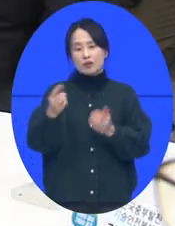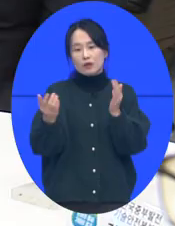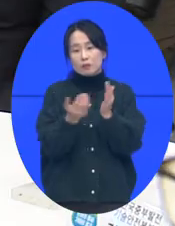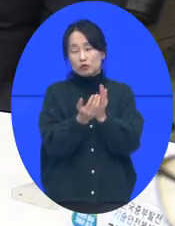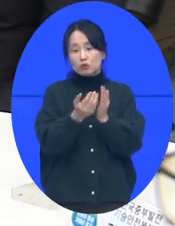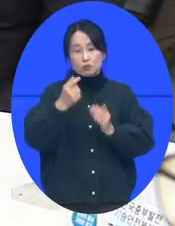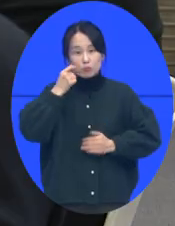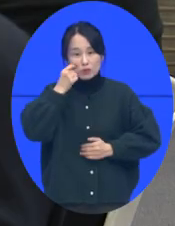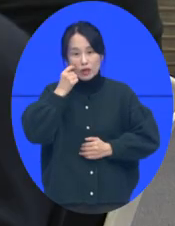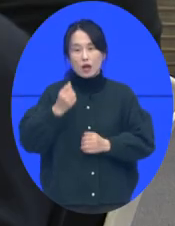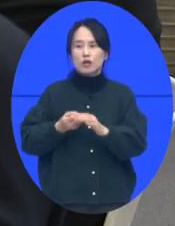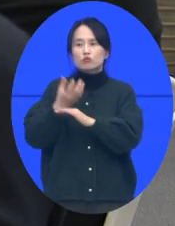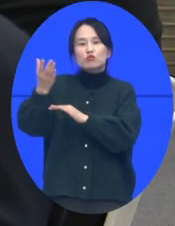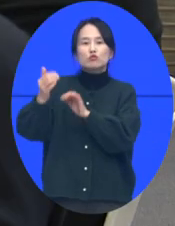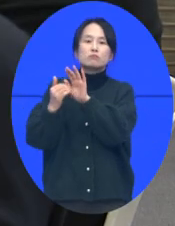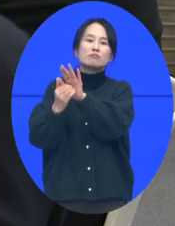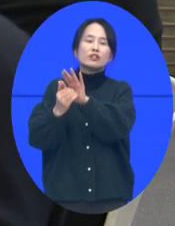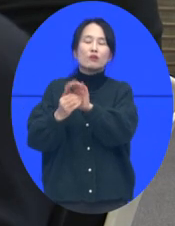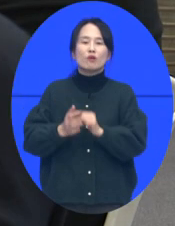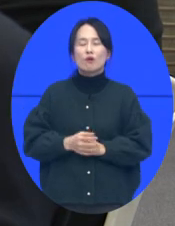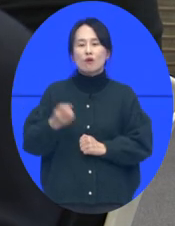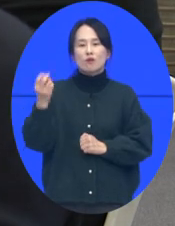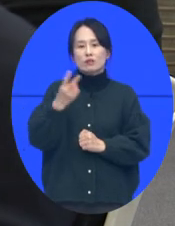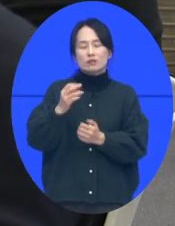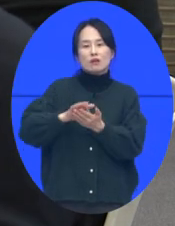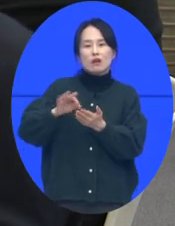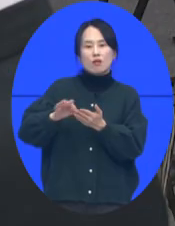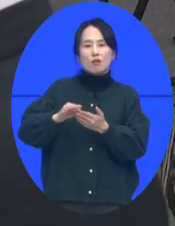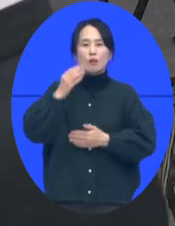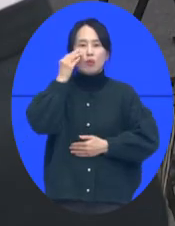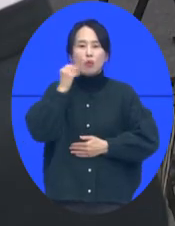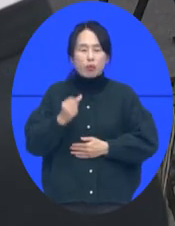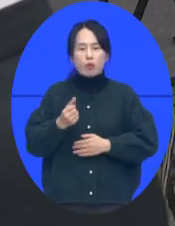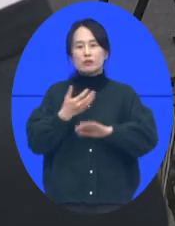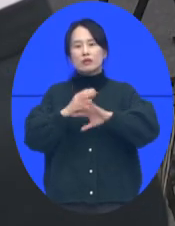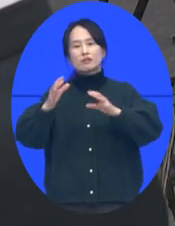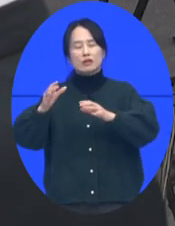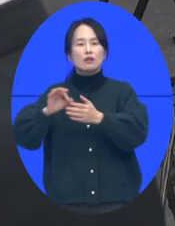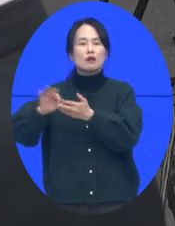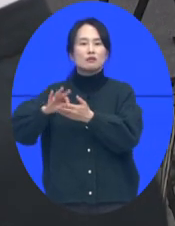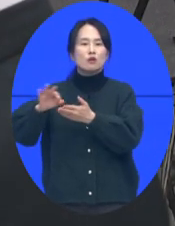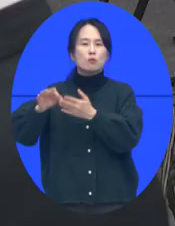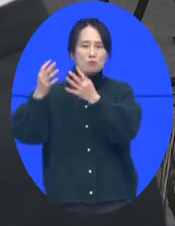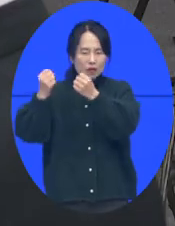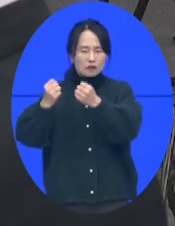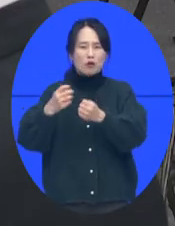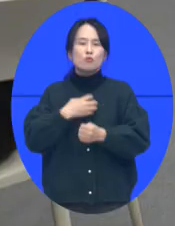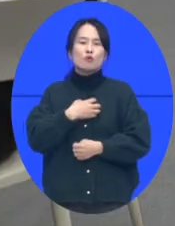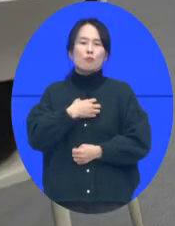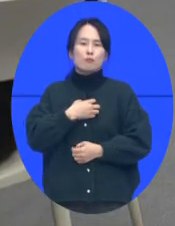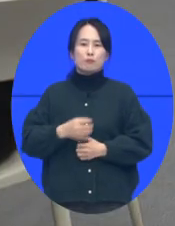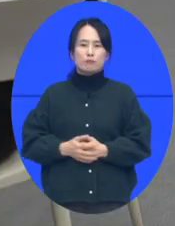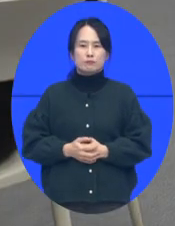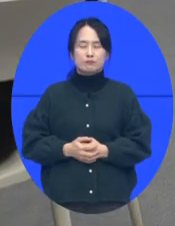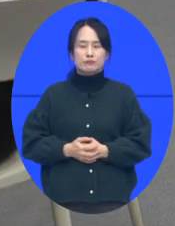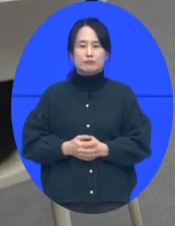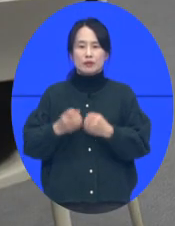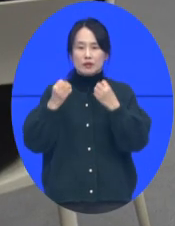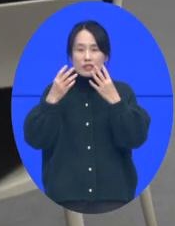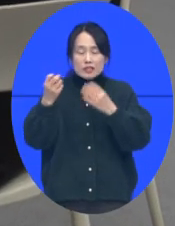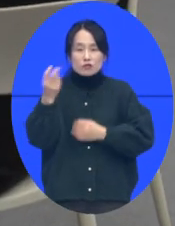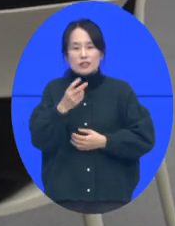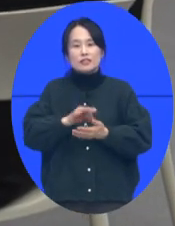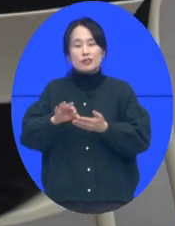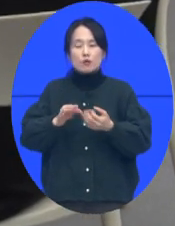맞추지 못할 경우 수출길이 막히거나 재생에너지 공급이 원활한 국외로 공장이 빠져나갈 수 있다는 우려가 나오는 상황. 재생에너지